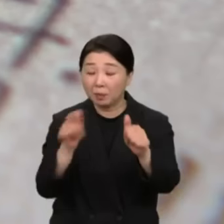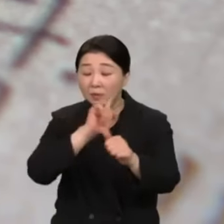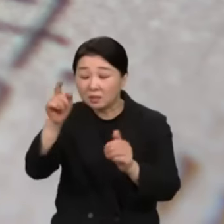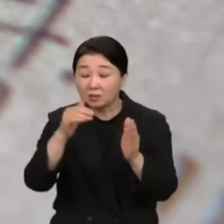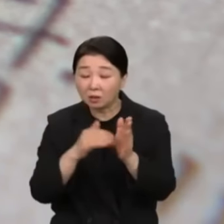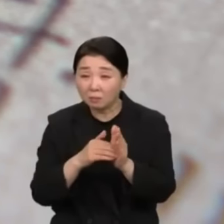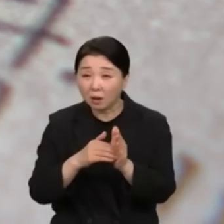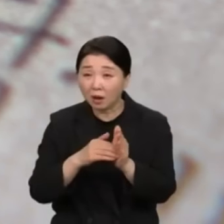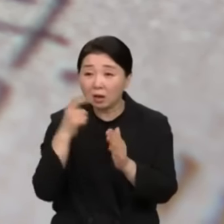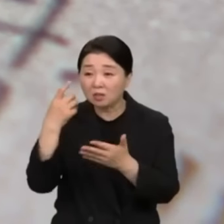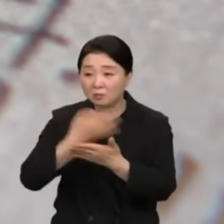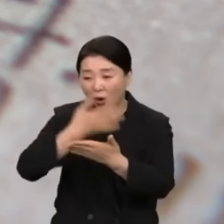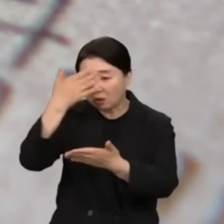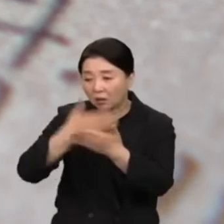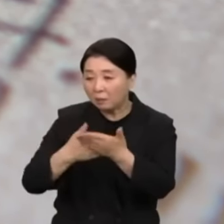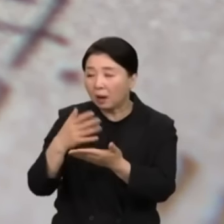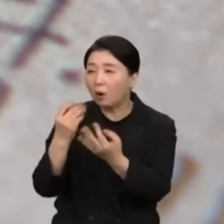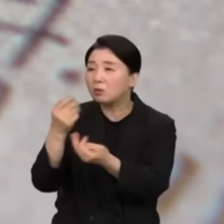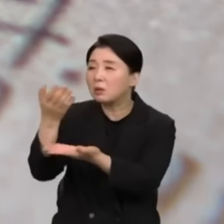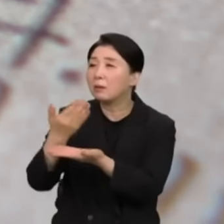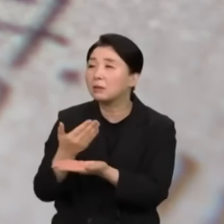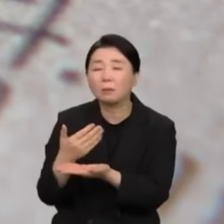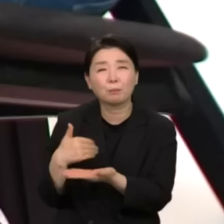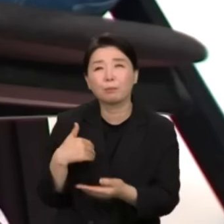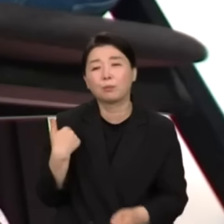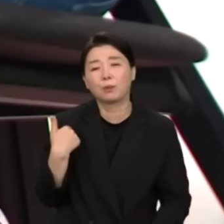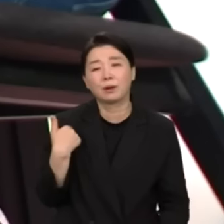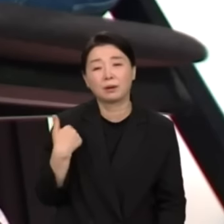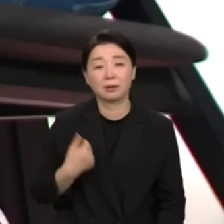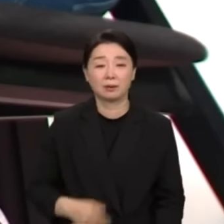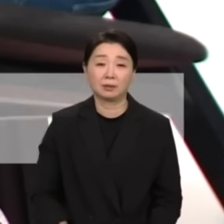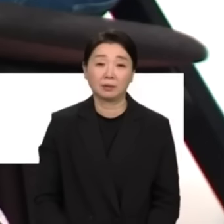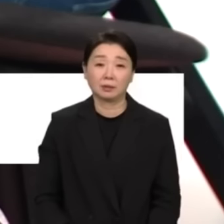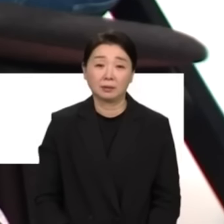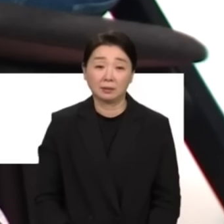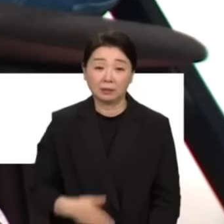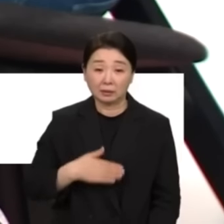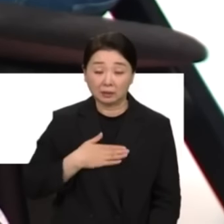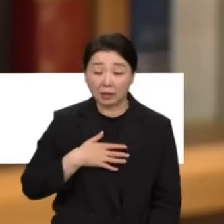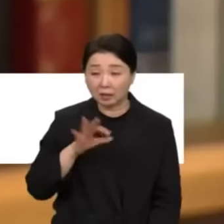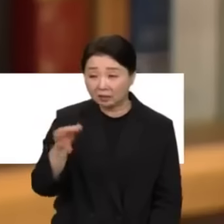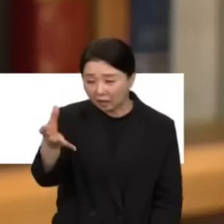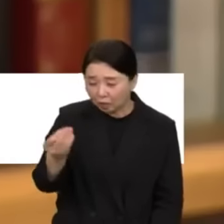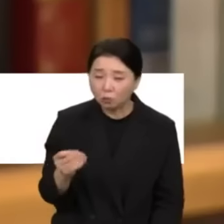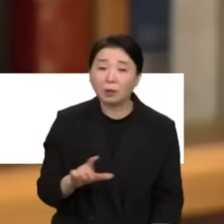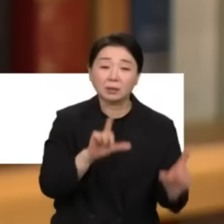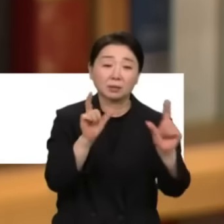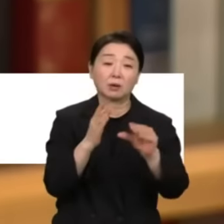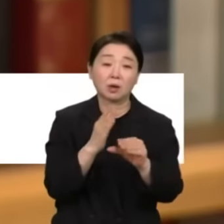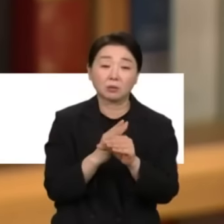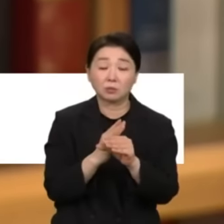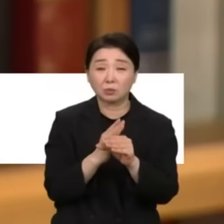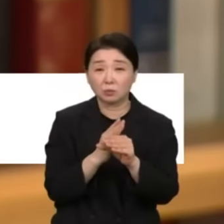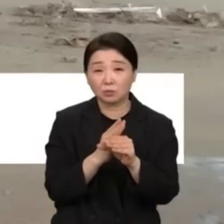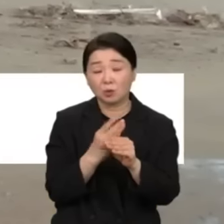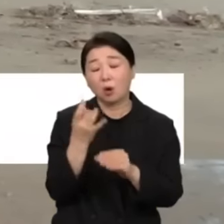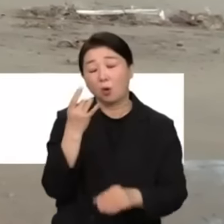월급을 언제 다 받을 수 있을지 알 수 없습니다. 대출을 받아서 생활을 하고 있었어요. 원금하고 이자도 많이 나가고